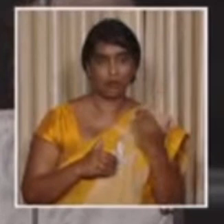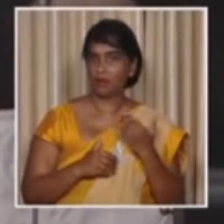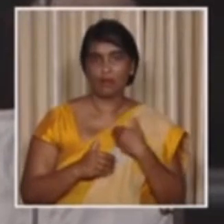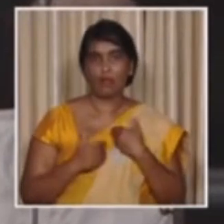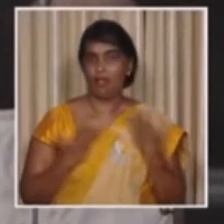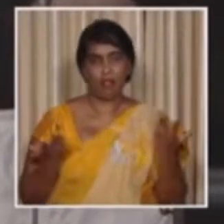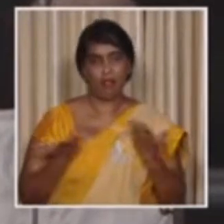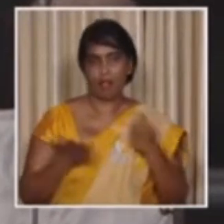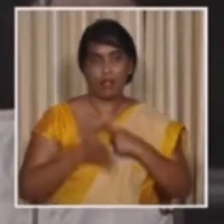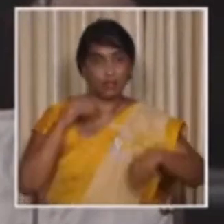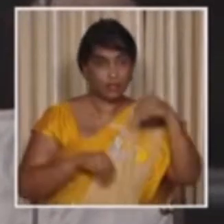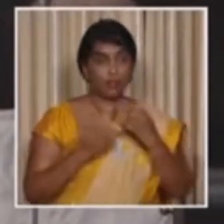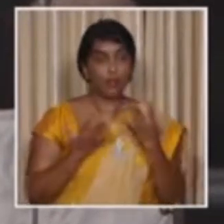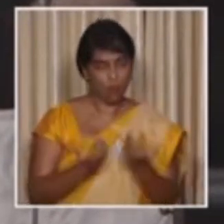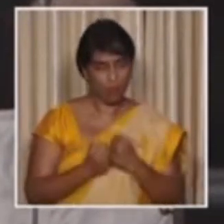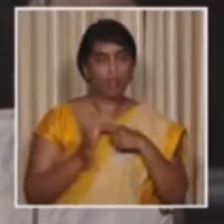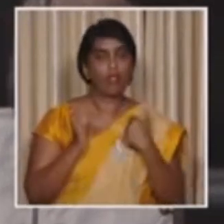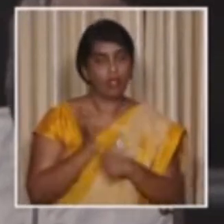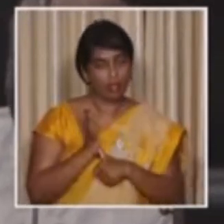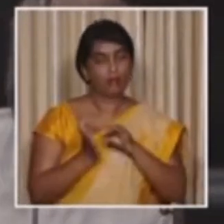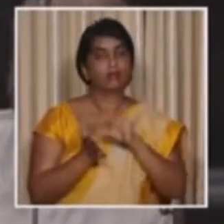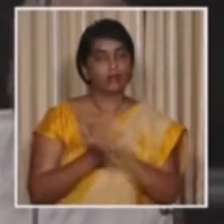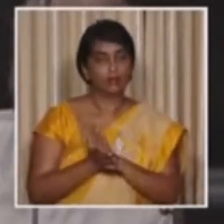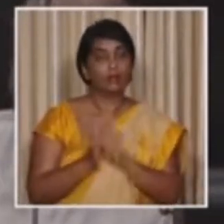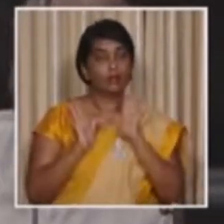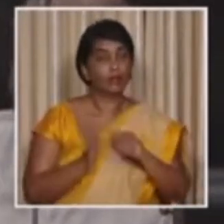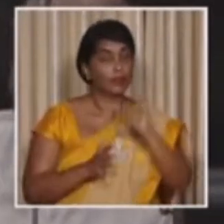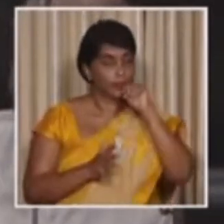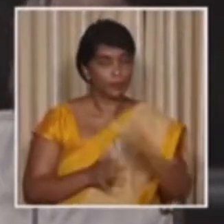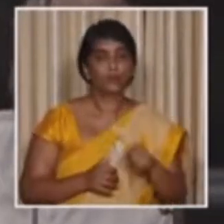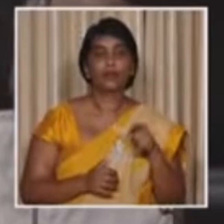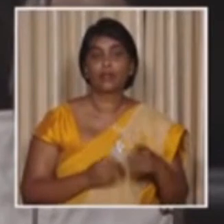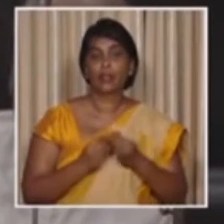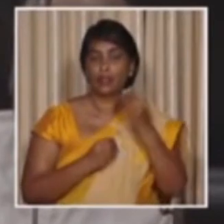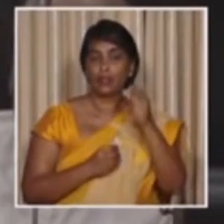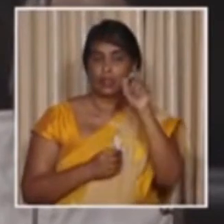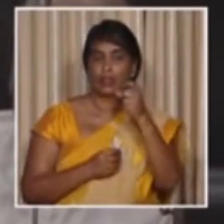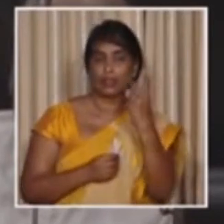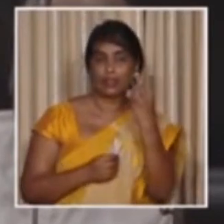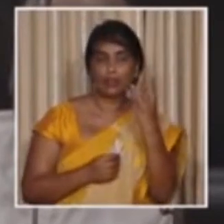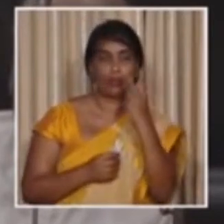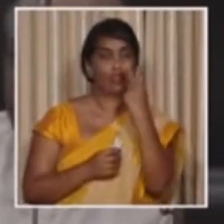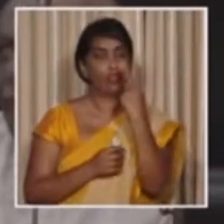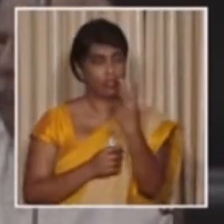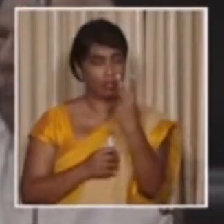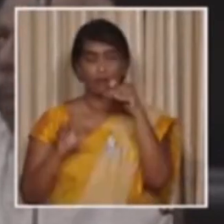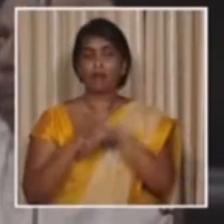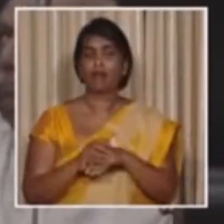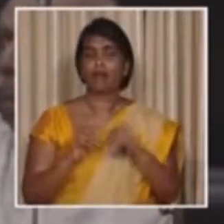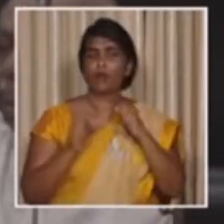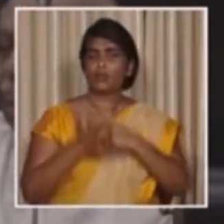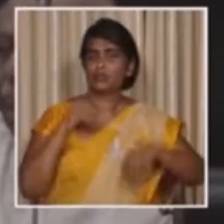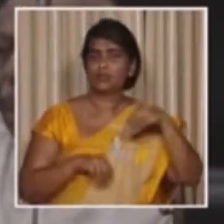නැහැ ඡන්දයක් තියන්න ඕන චක්‍රලේ මොකක් හරි කරන්න ඉතින් නිල වශයෙන් දෙන්න තුන් දෙනෙක් ඕනේ තැන දෙන්නෙක් හිටියා නම් කොහොමද